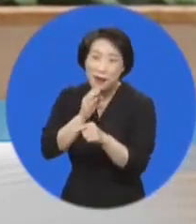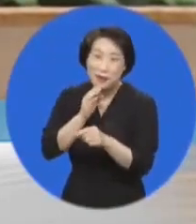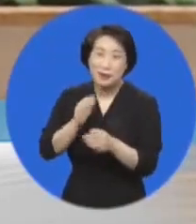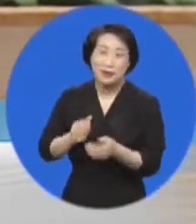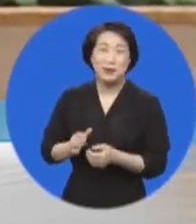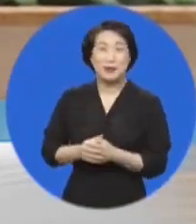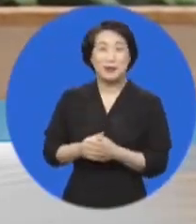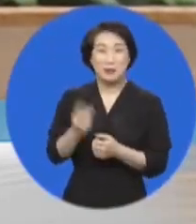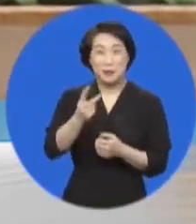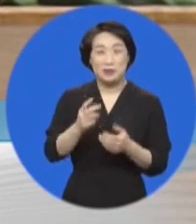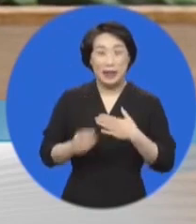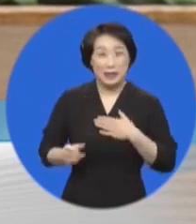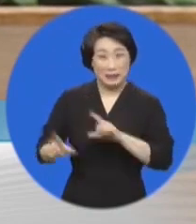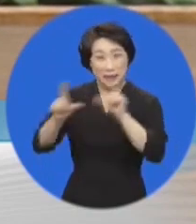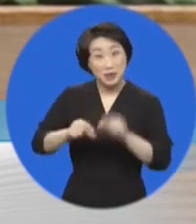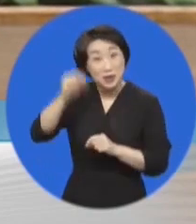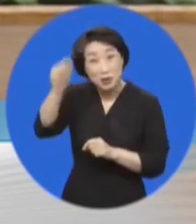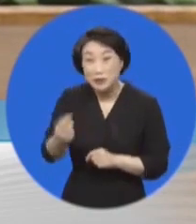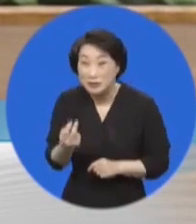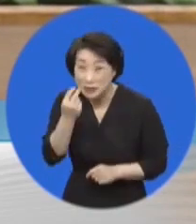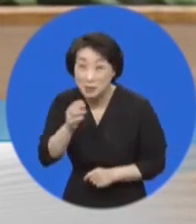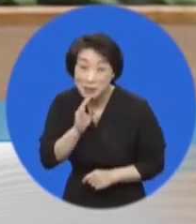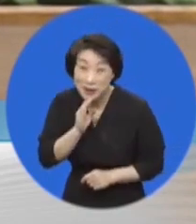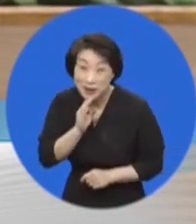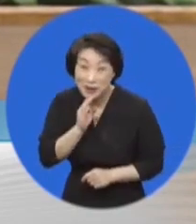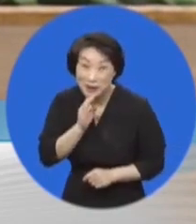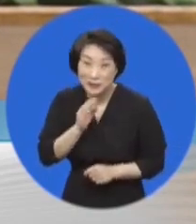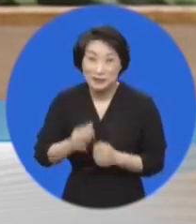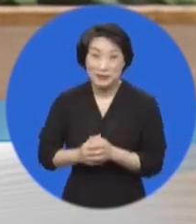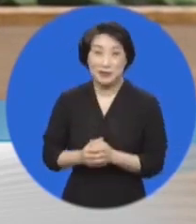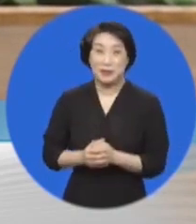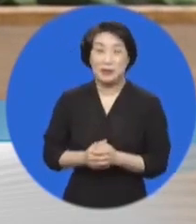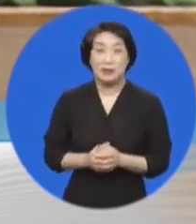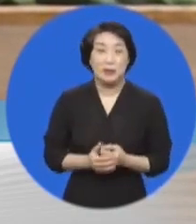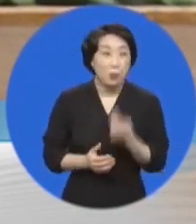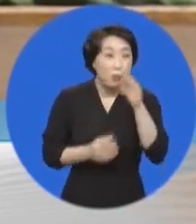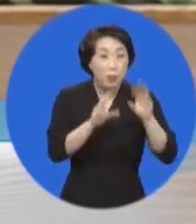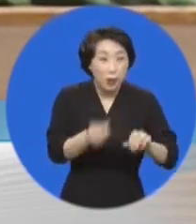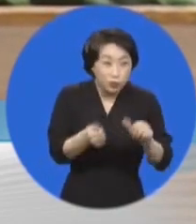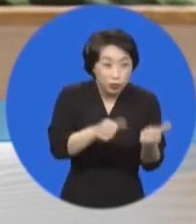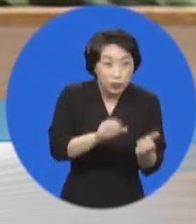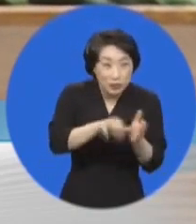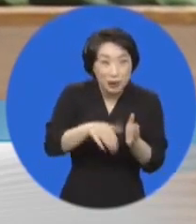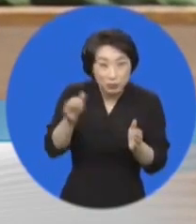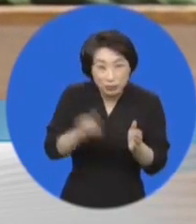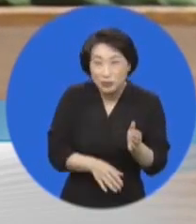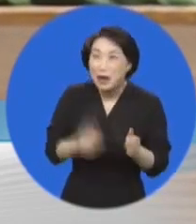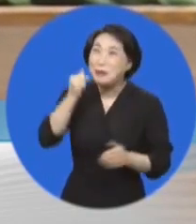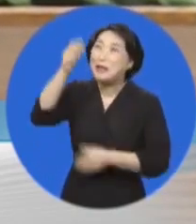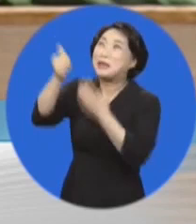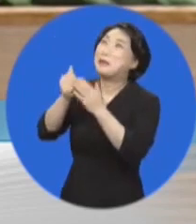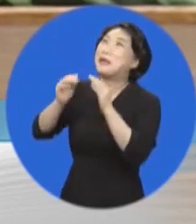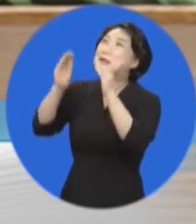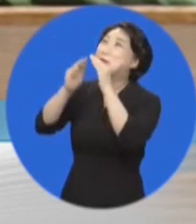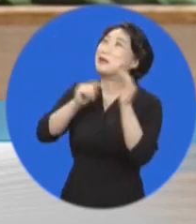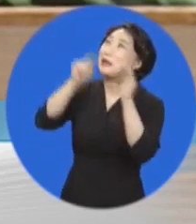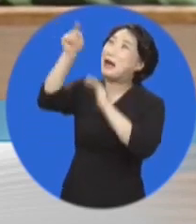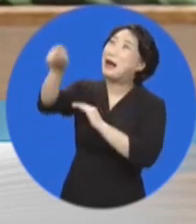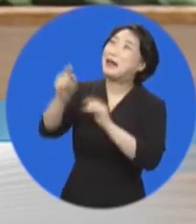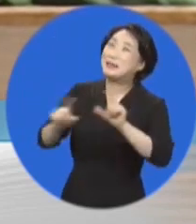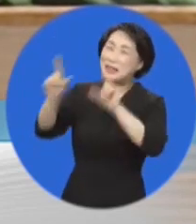또 내가 영원히 살아야 할 생명이기에, 목숨이 끝나면 그때부터 아버지 집에서 영원히